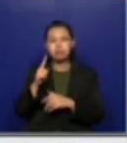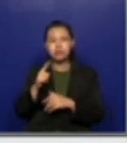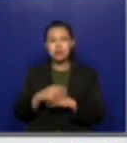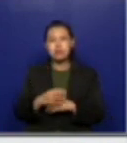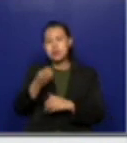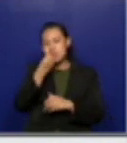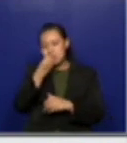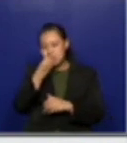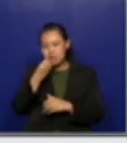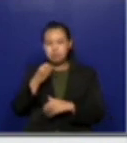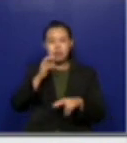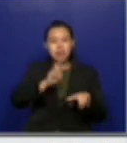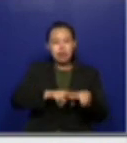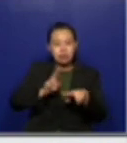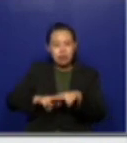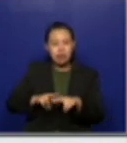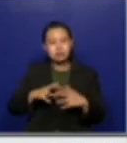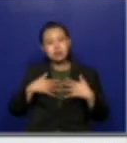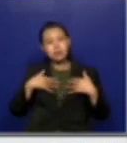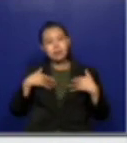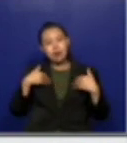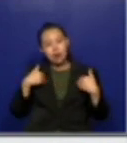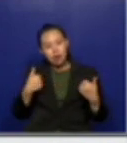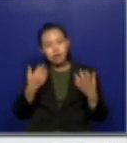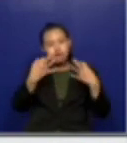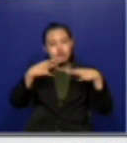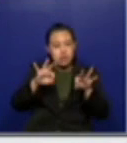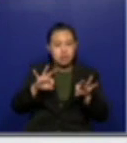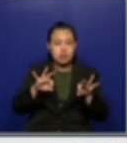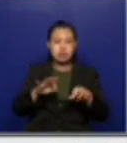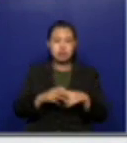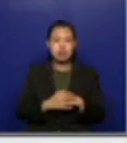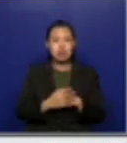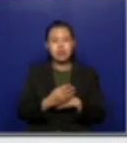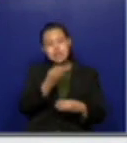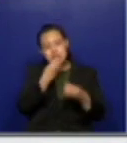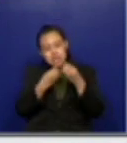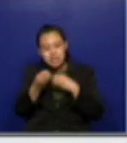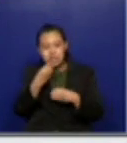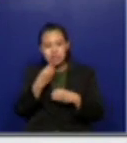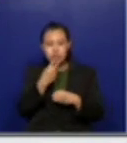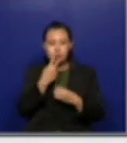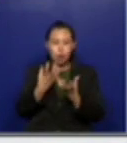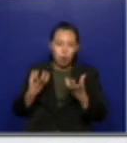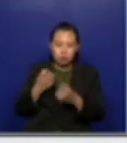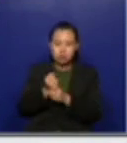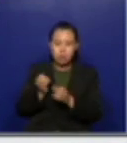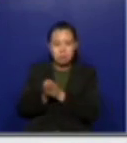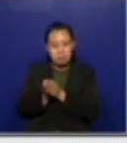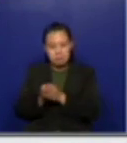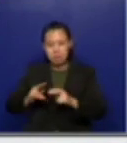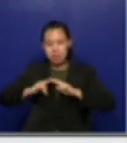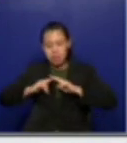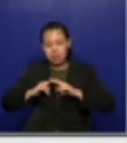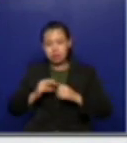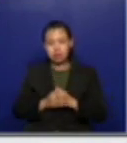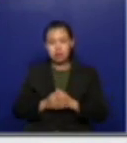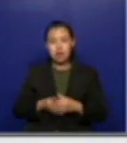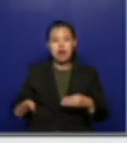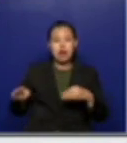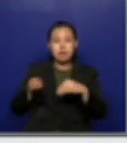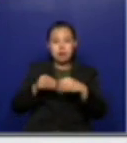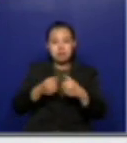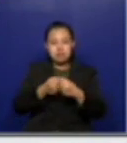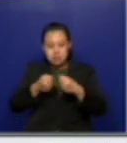ขาไปใช้บริการหาดฟรีแล้วไปเอาตัวเลขมาคิดบอกโอ้โหเดี๋ยวต้องเพิ่มมันหยุด4วันเดี๋ยวผมจะบ